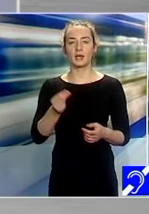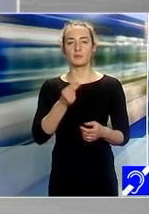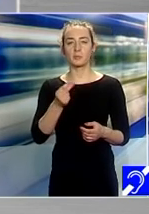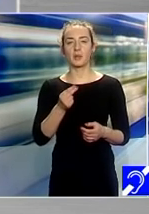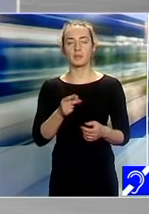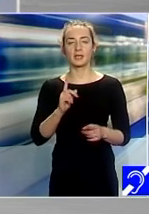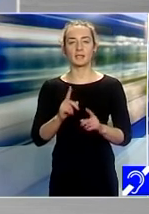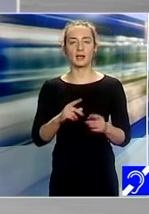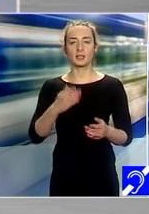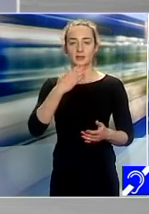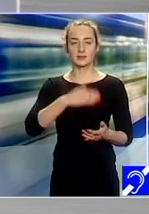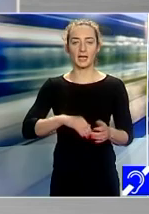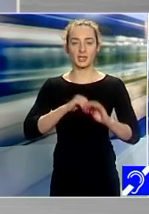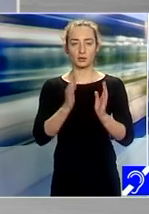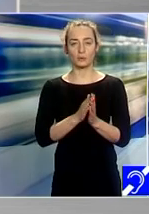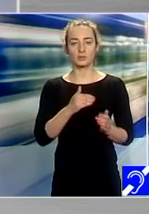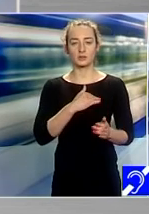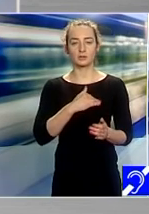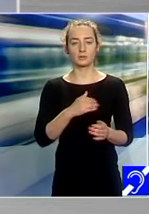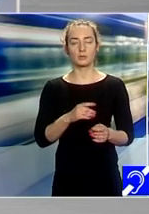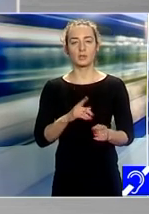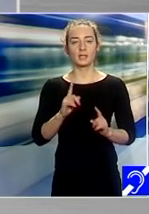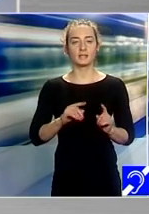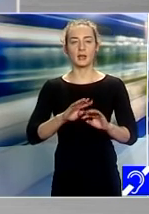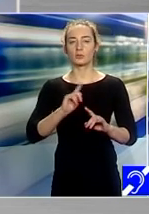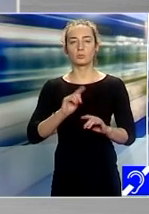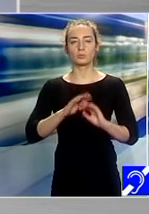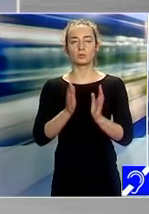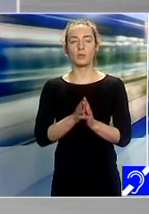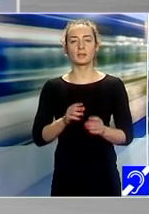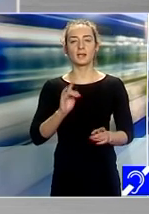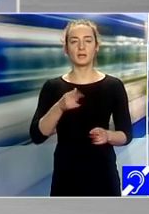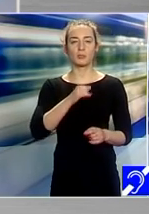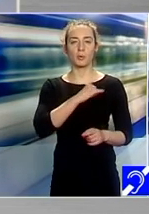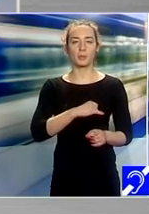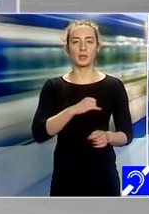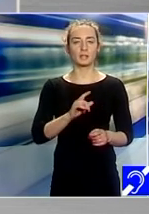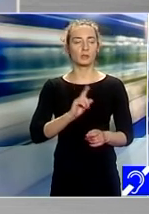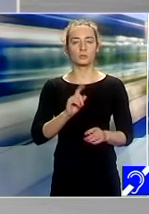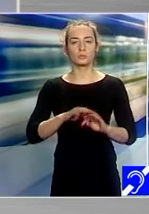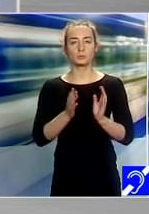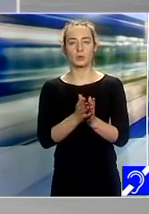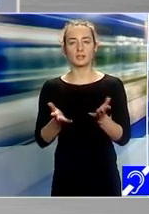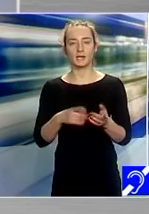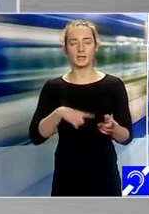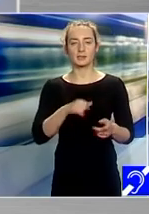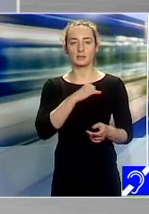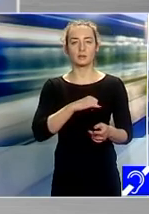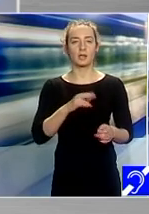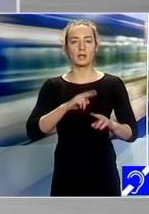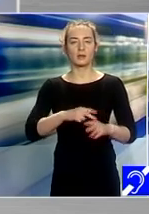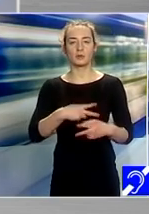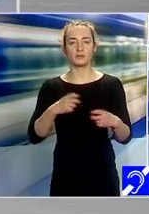Deci, cancerul mamar este foarte frecvent, dar nu toate cazurile trebuie operate. Nu toate cele care sunt operate rămân fără